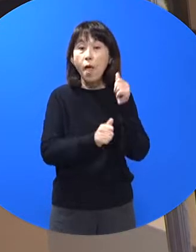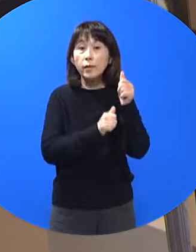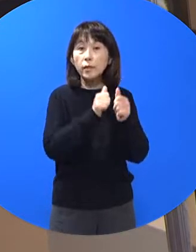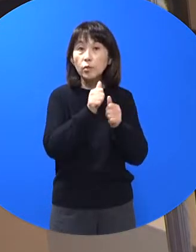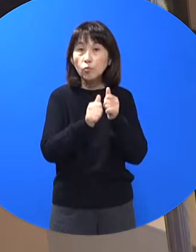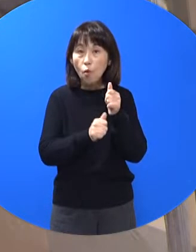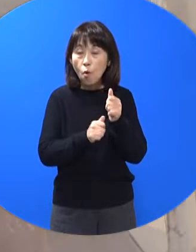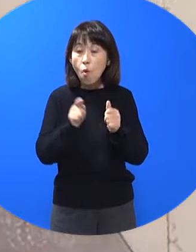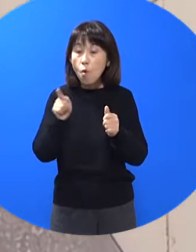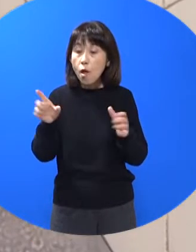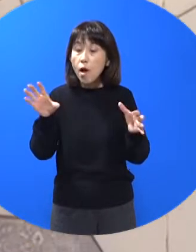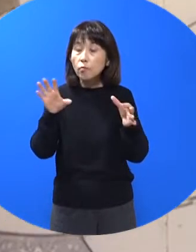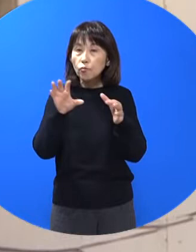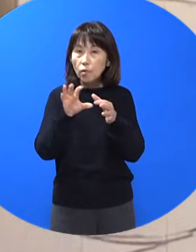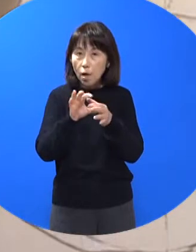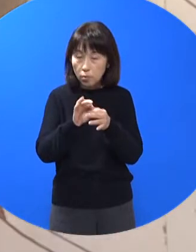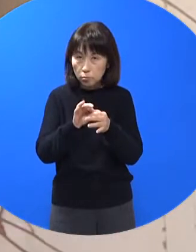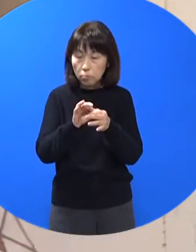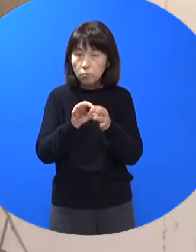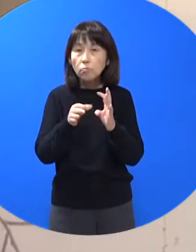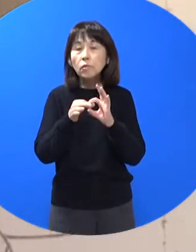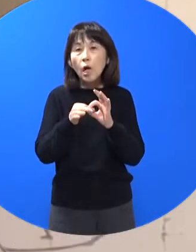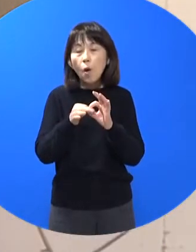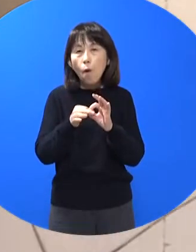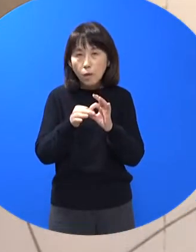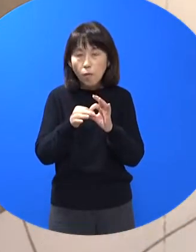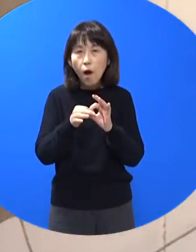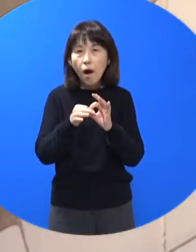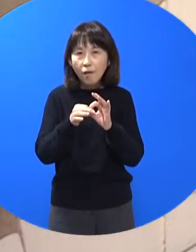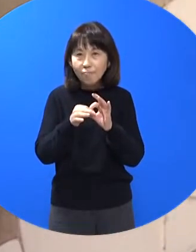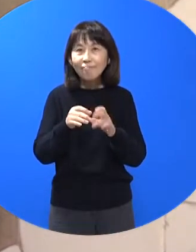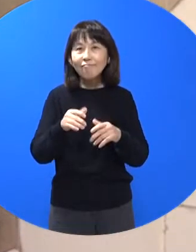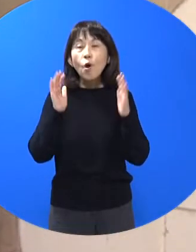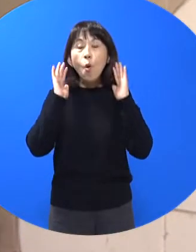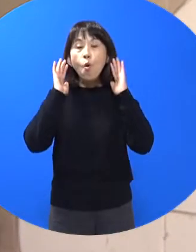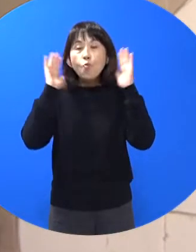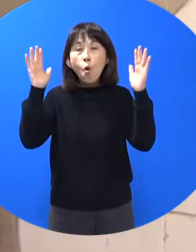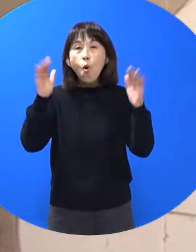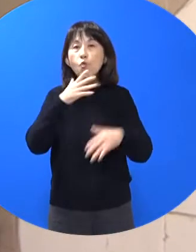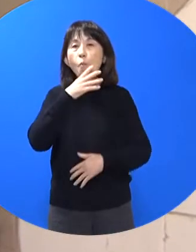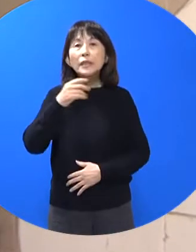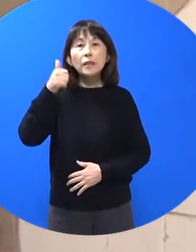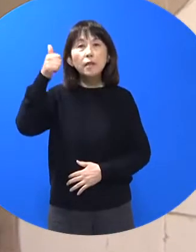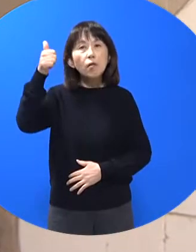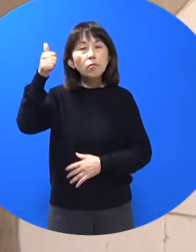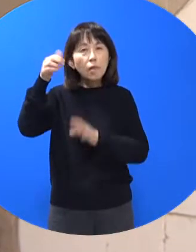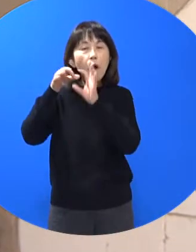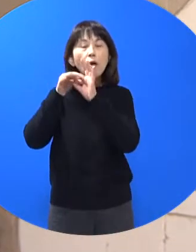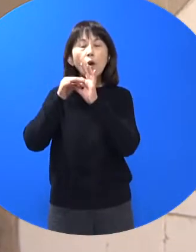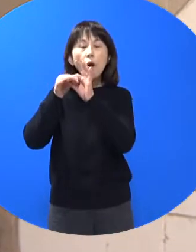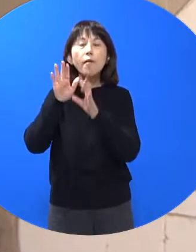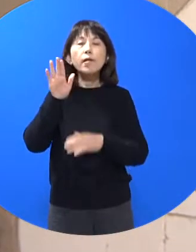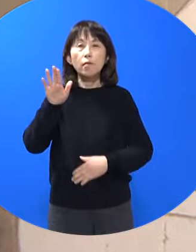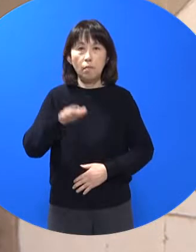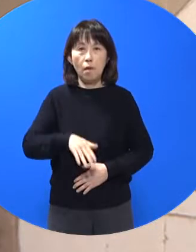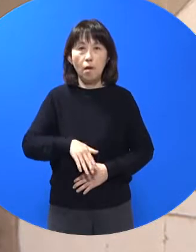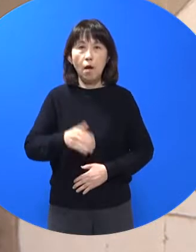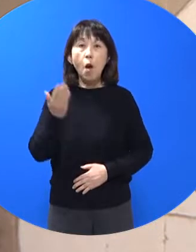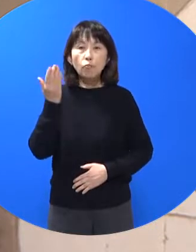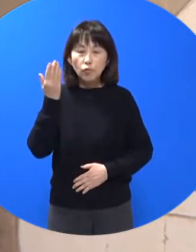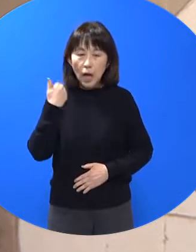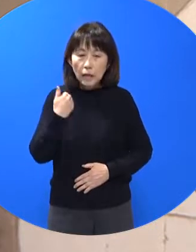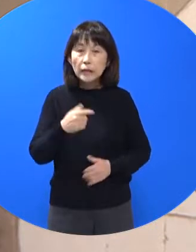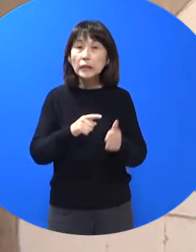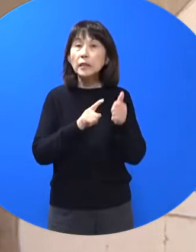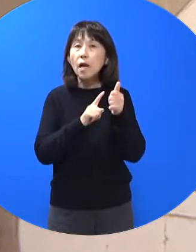がつながる背景には、天下人豊臣秀吉の存在がありました。 当時大友義宗